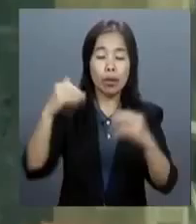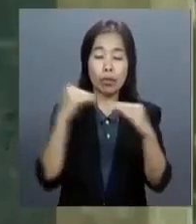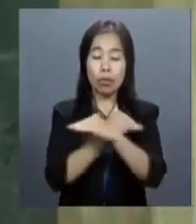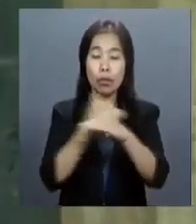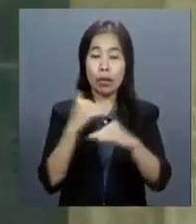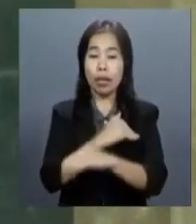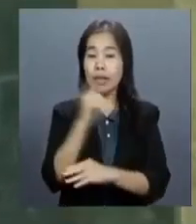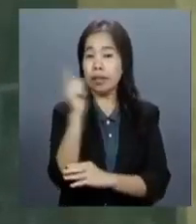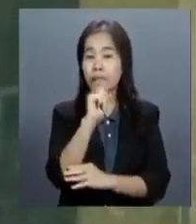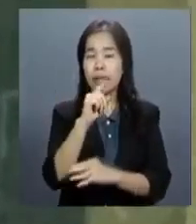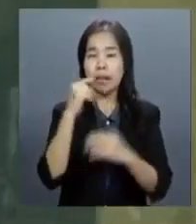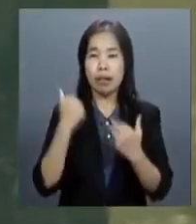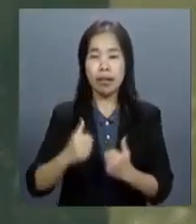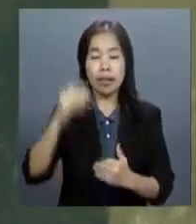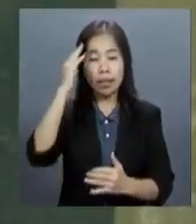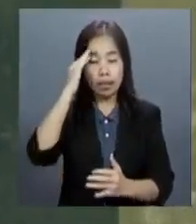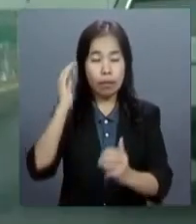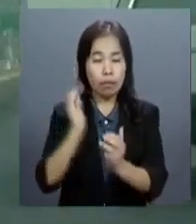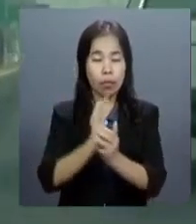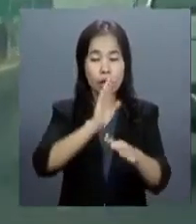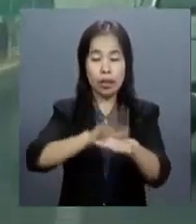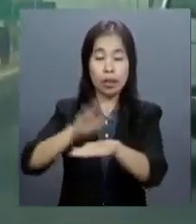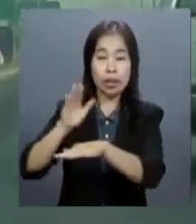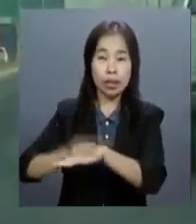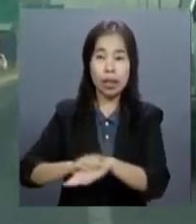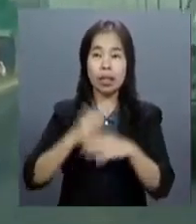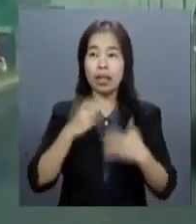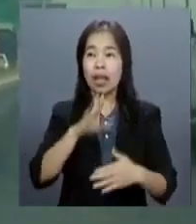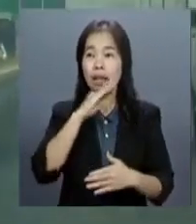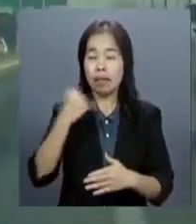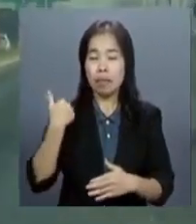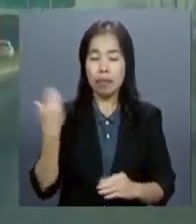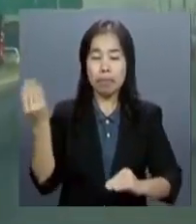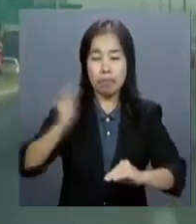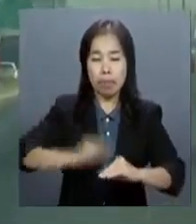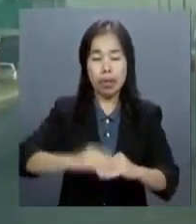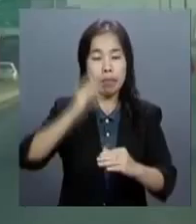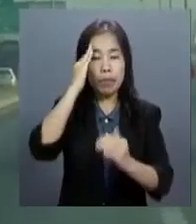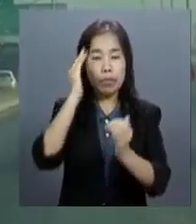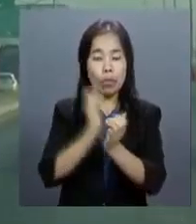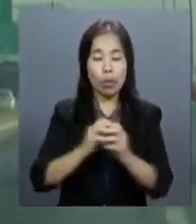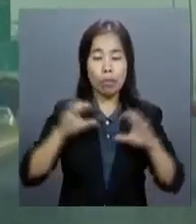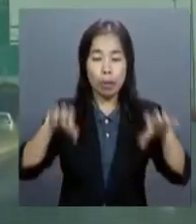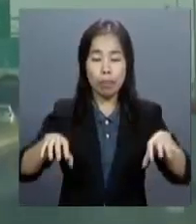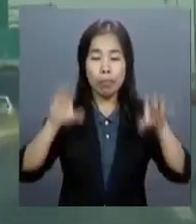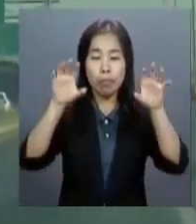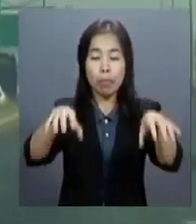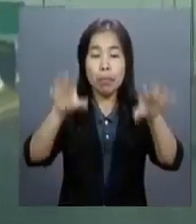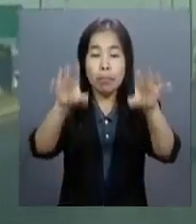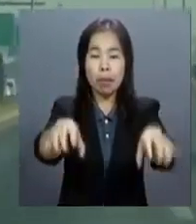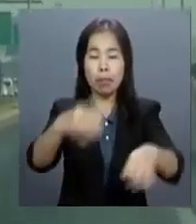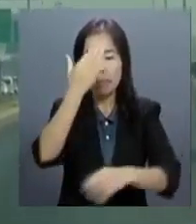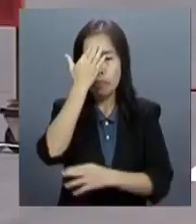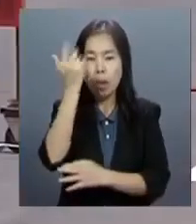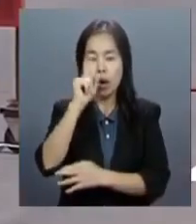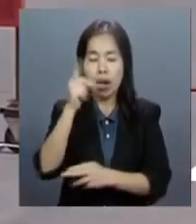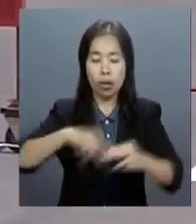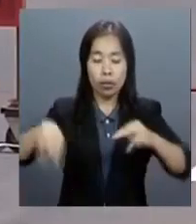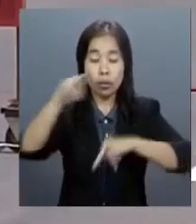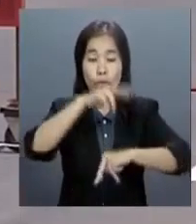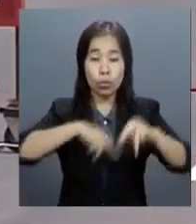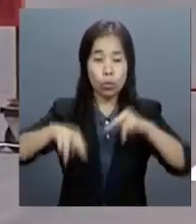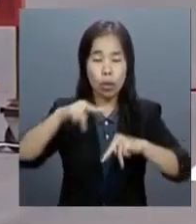อดภัยทางถนนก็ยังย้ำนะคะว่าหากขยายจุดตรวจทั่วประเทศเพิ่มมากขึ้นผลการตรวจจับก็จะมีประสิทธิผลมากขึ้นเพราะว่าจุ